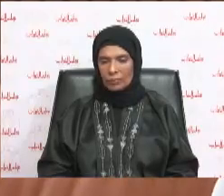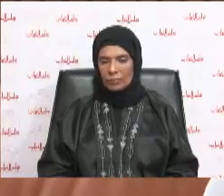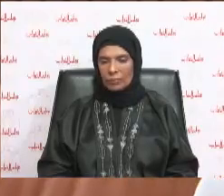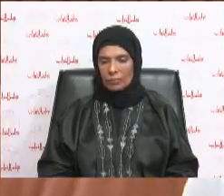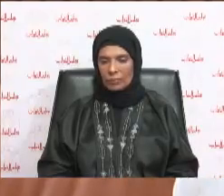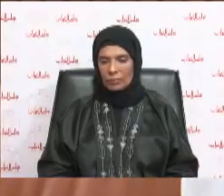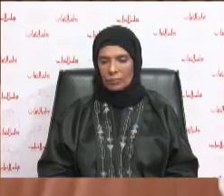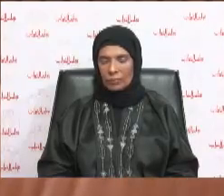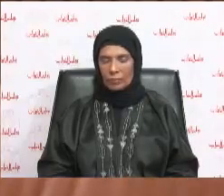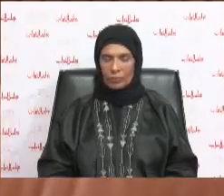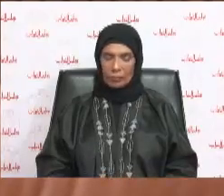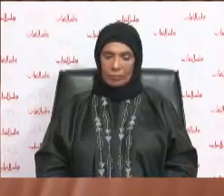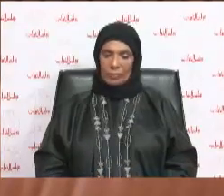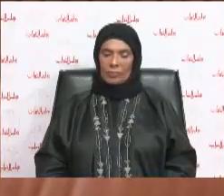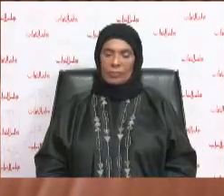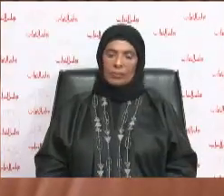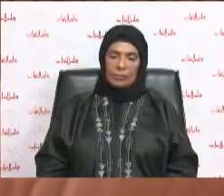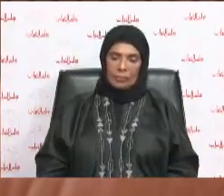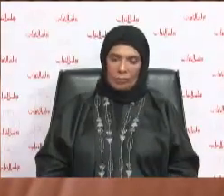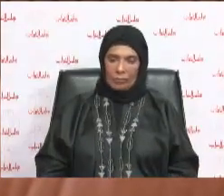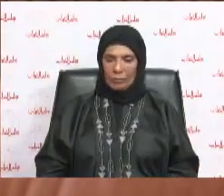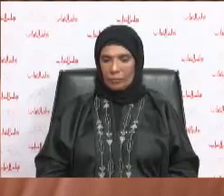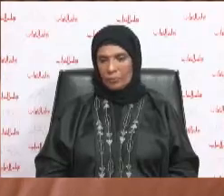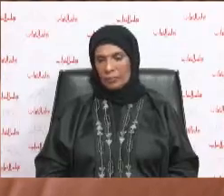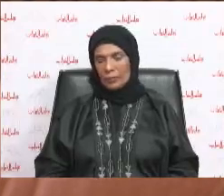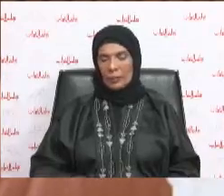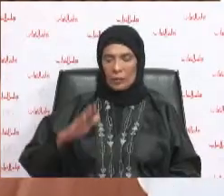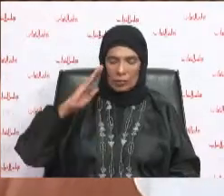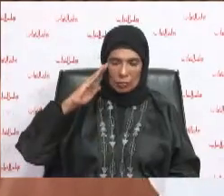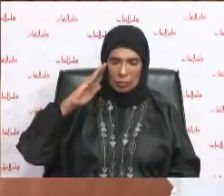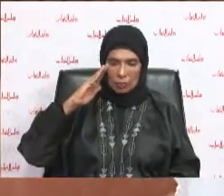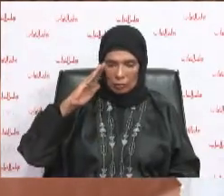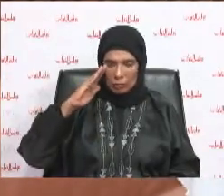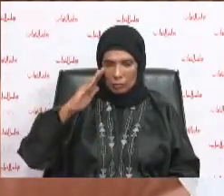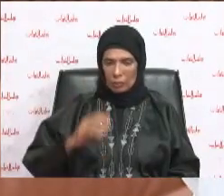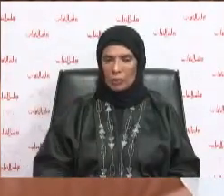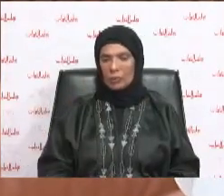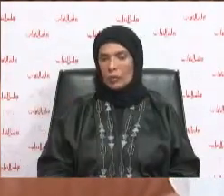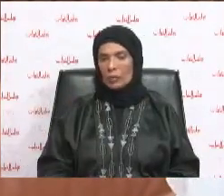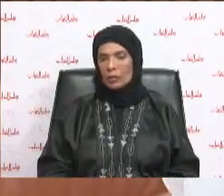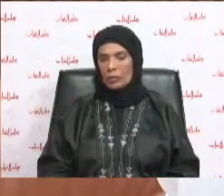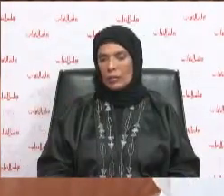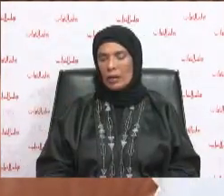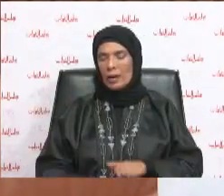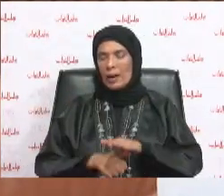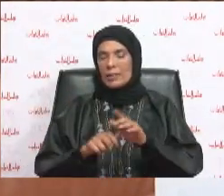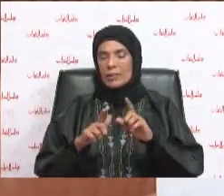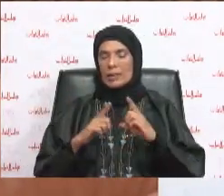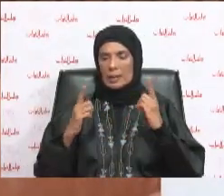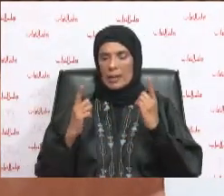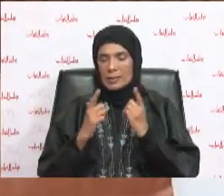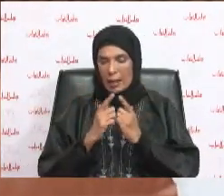شكرا معالي الرئيس. طبعا يعني شكر موصول الى اخونا العزيز المعرفي رئيس